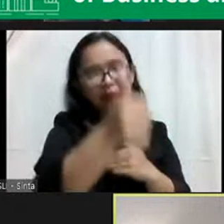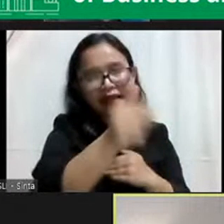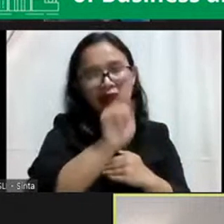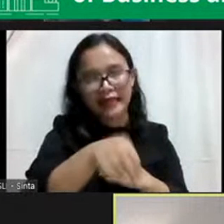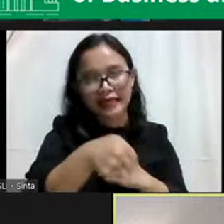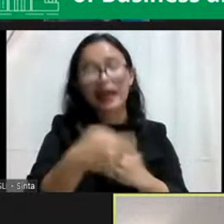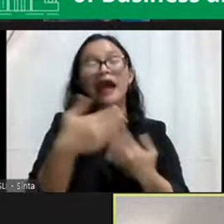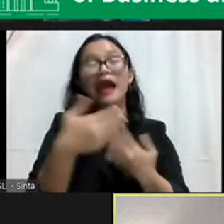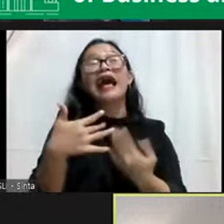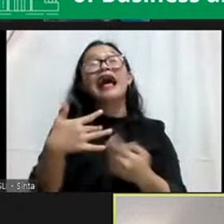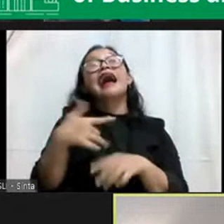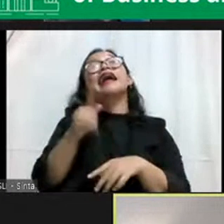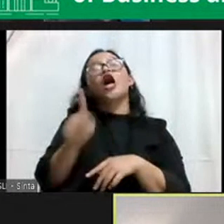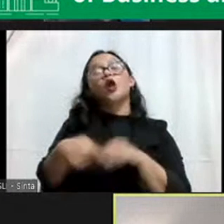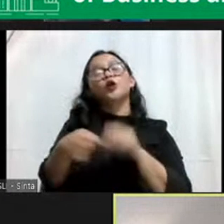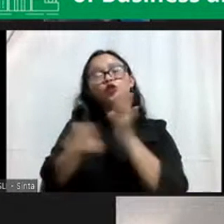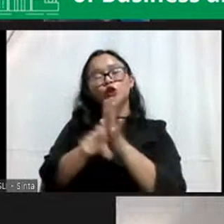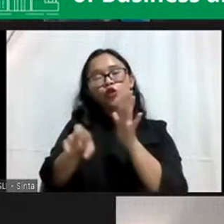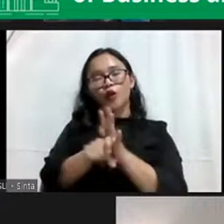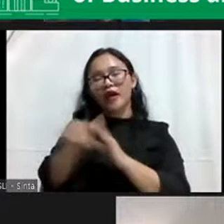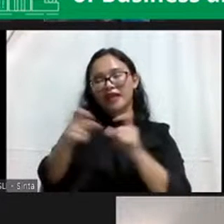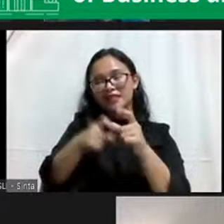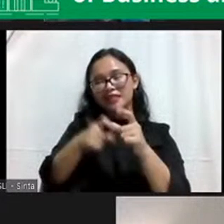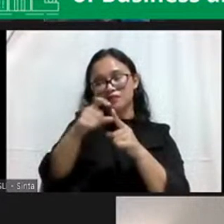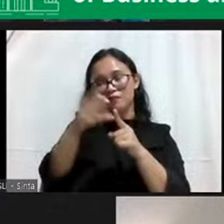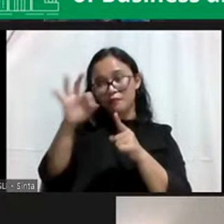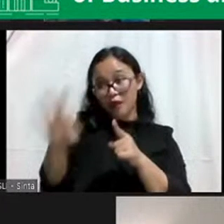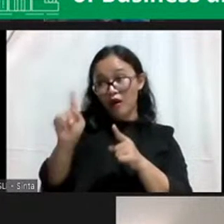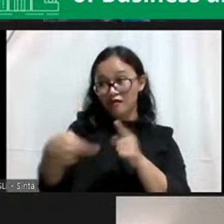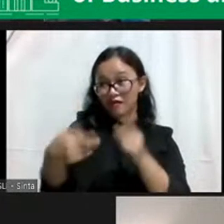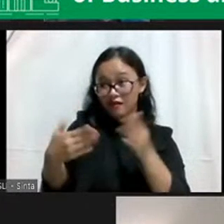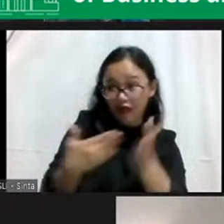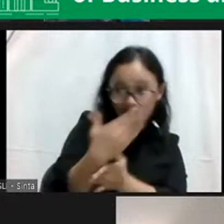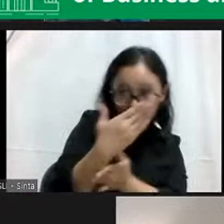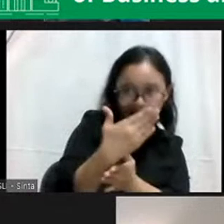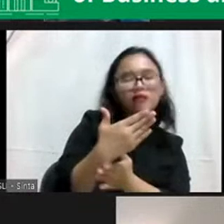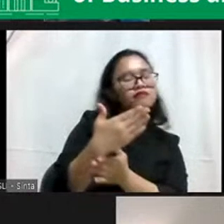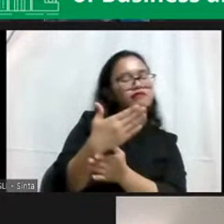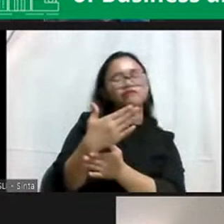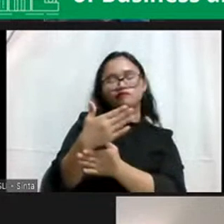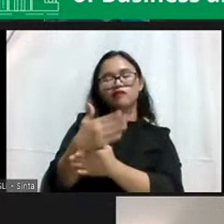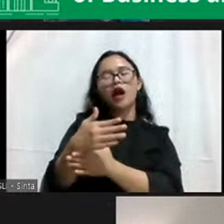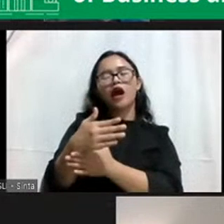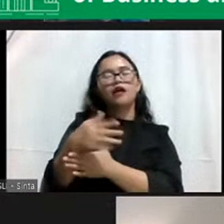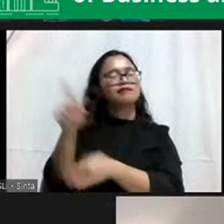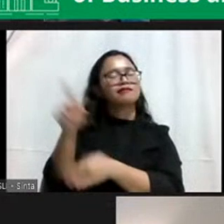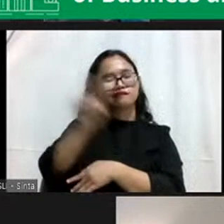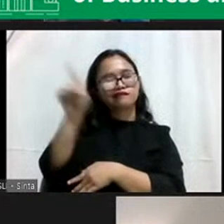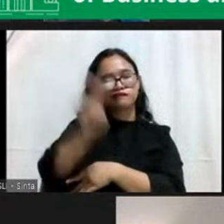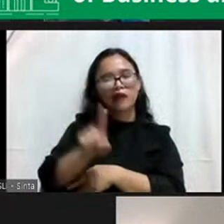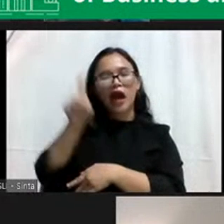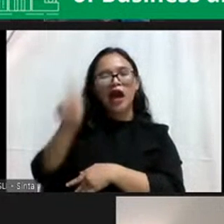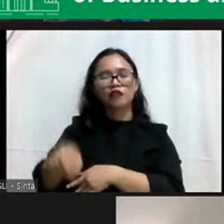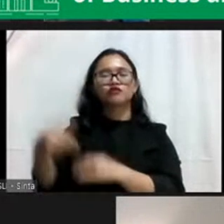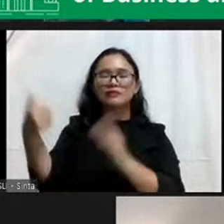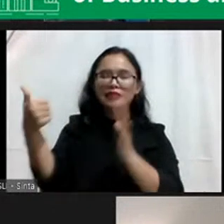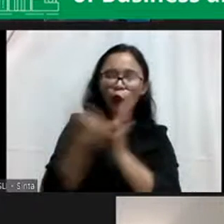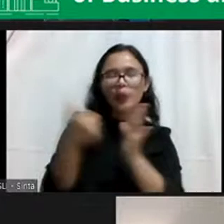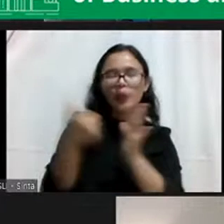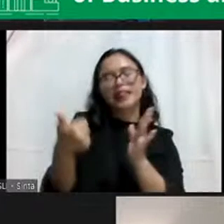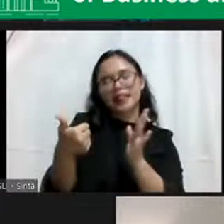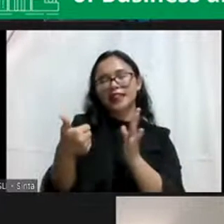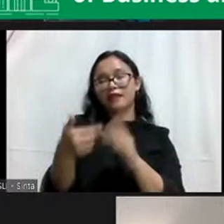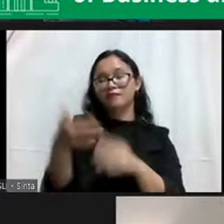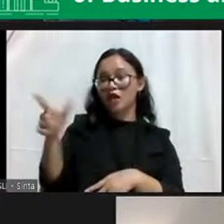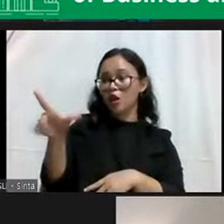itu harus e sejalan dengan prinsip-prinsip pemandu PBB Terima kasih banyak dan Bapak Lorenzo Apakah ada yang ingin